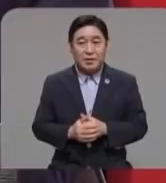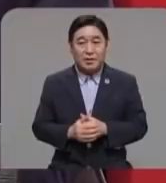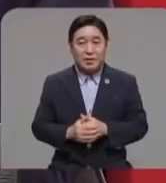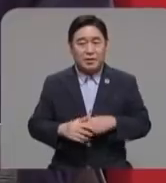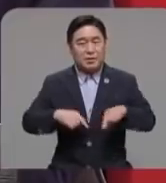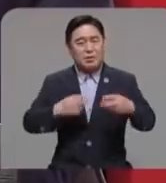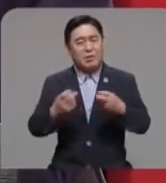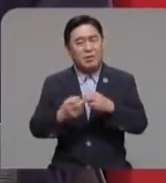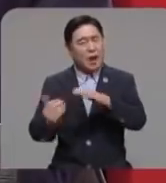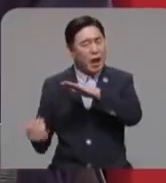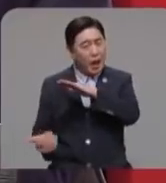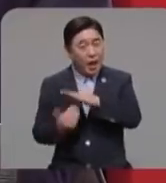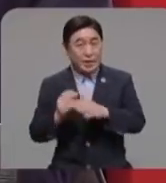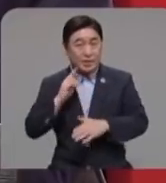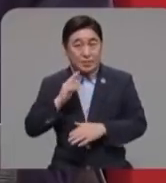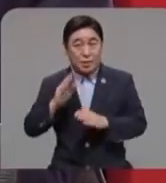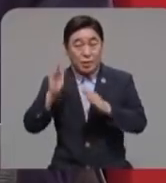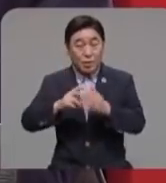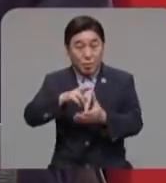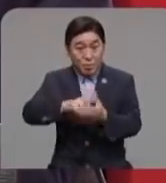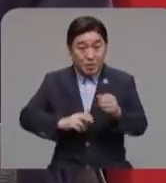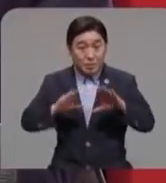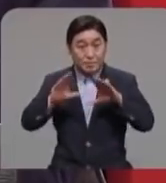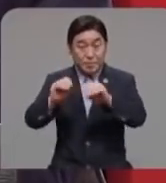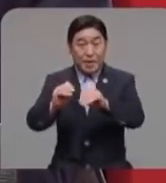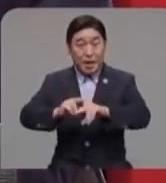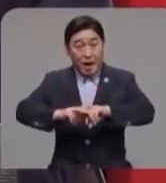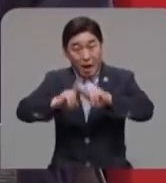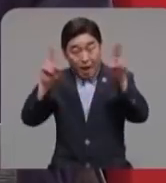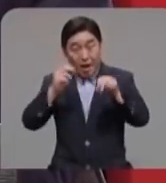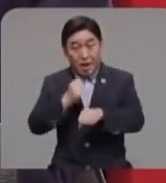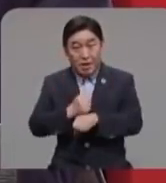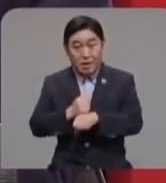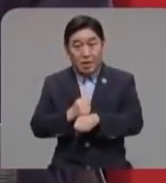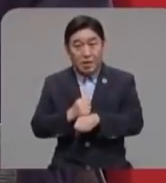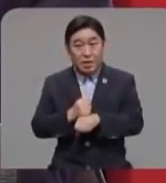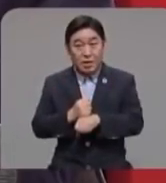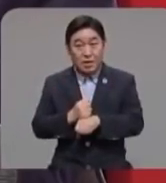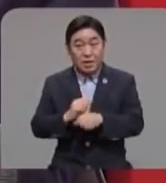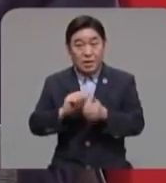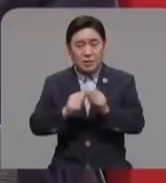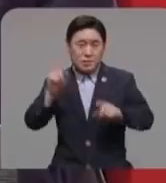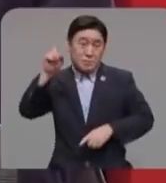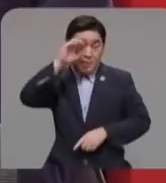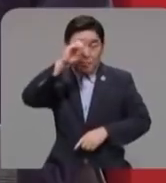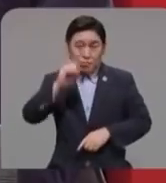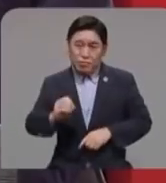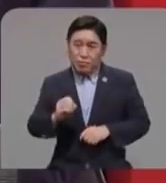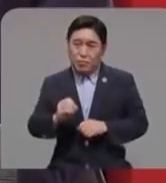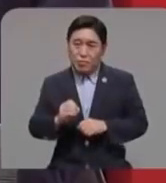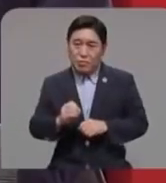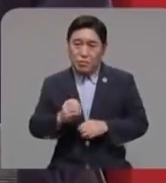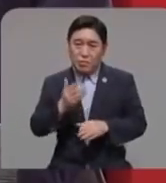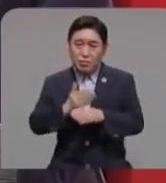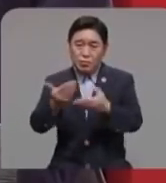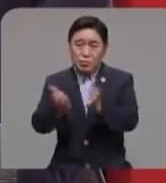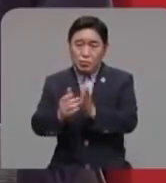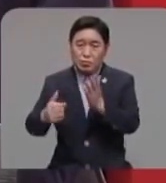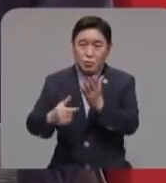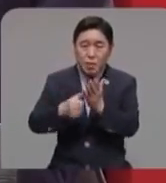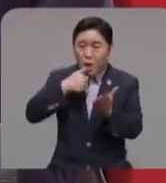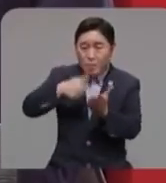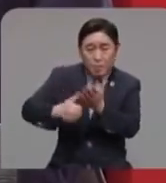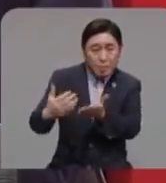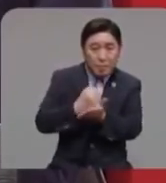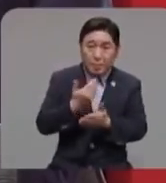너무 하시는데 완전 공매도 완전 폐지에다가 저 정시 100%에다가 예. 그래가지고 중도층 표를